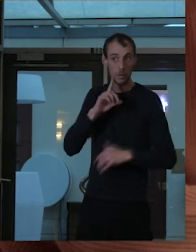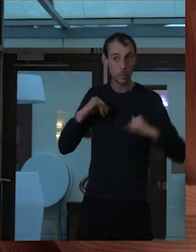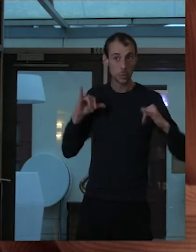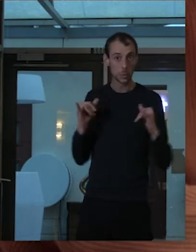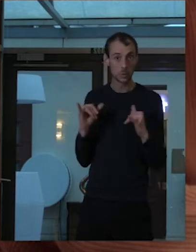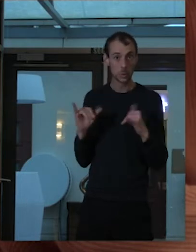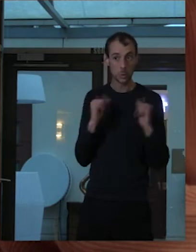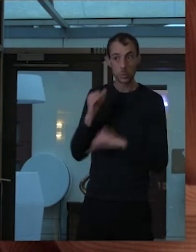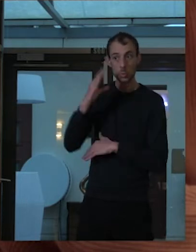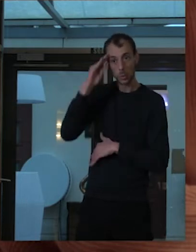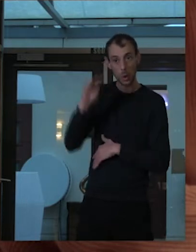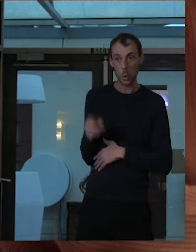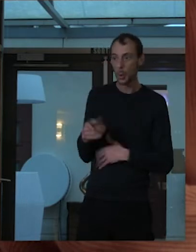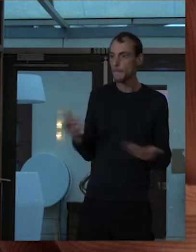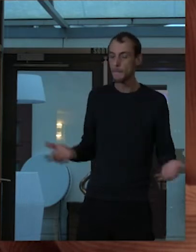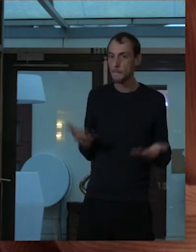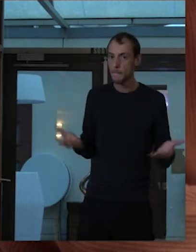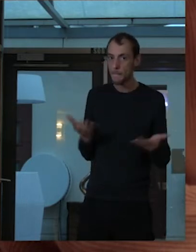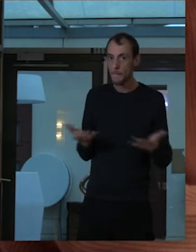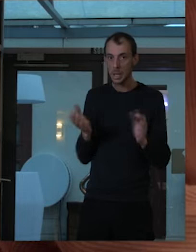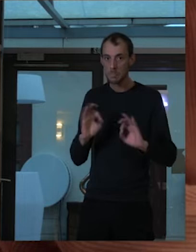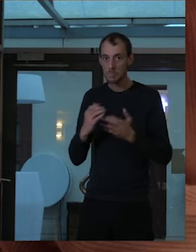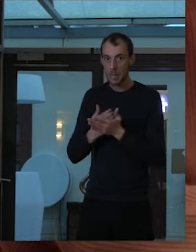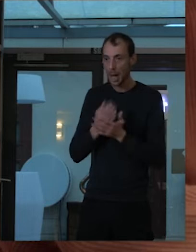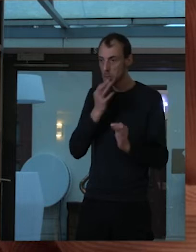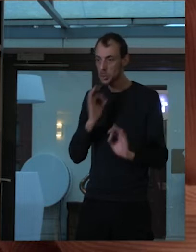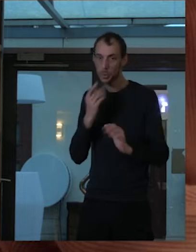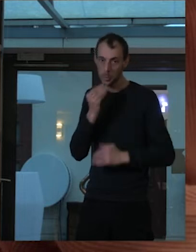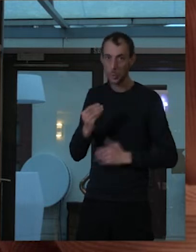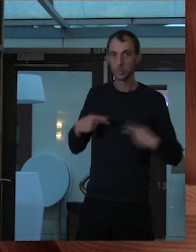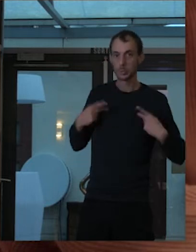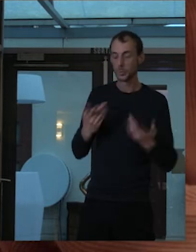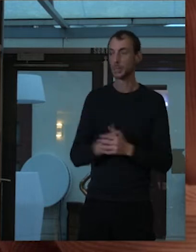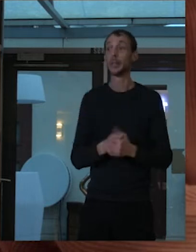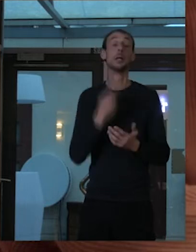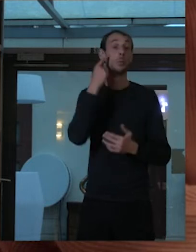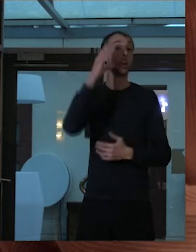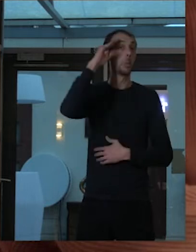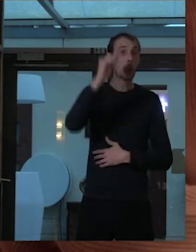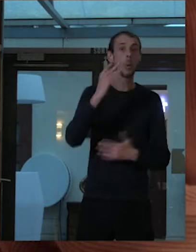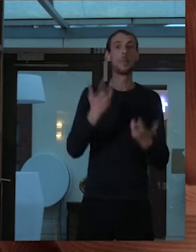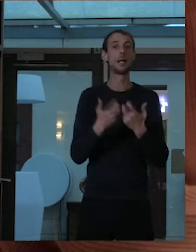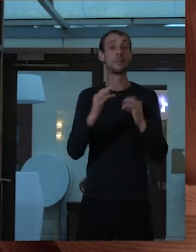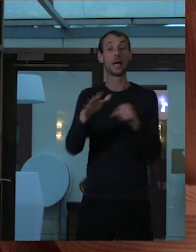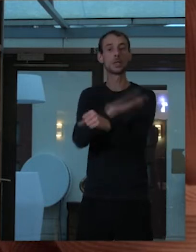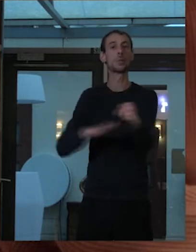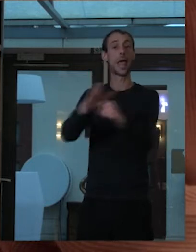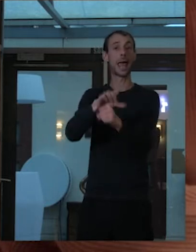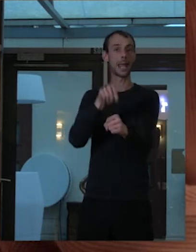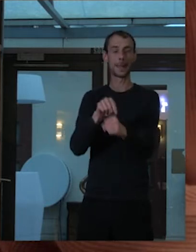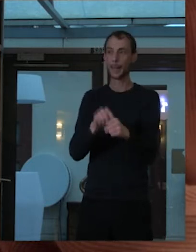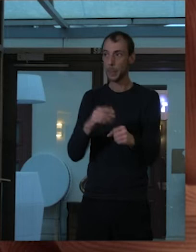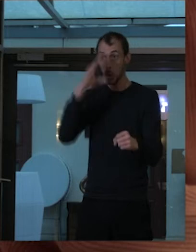considération, puisque moi c'est ça que je mets derrière le mot professionnel, on est encore loin, loin d'avoir un championnat professionnel, que ce soit au